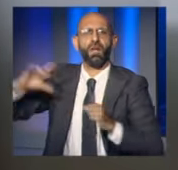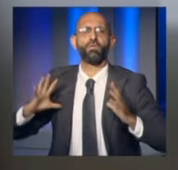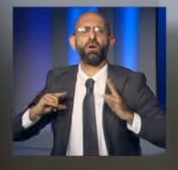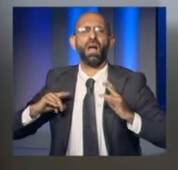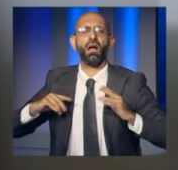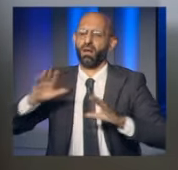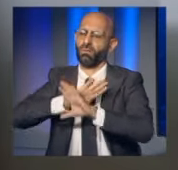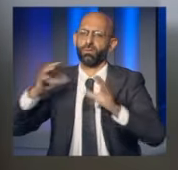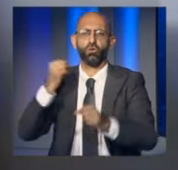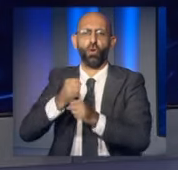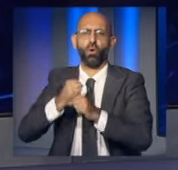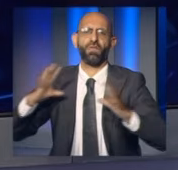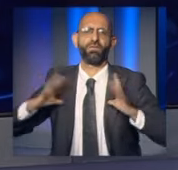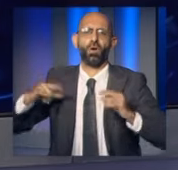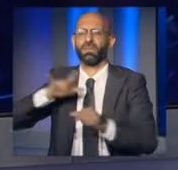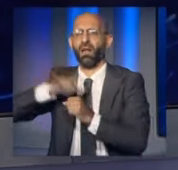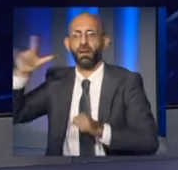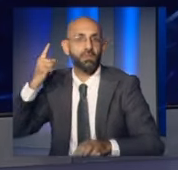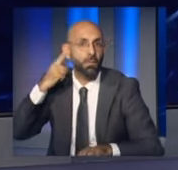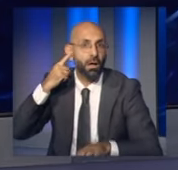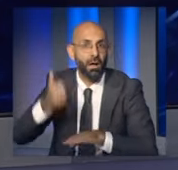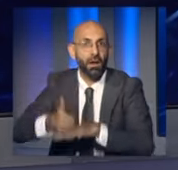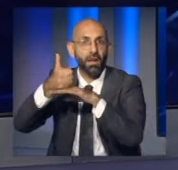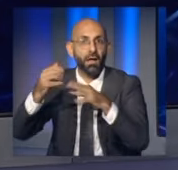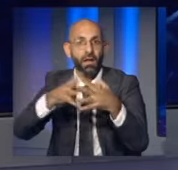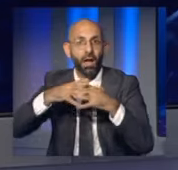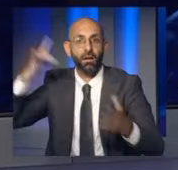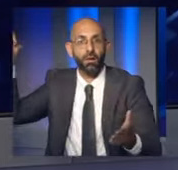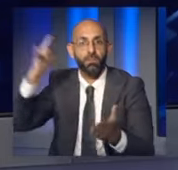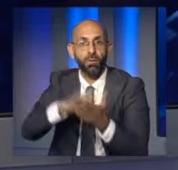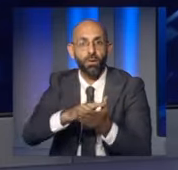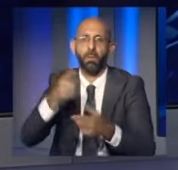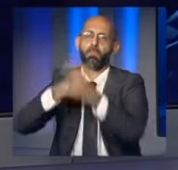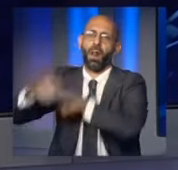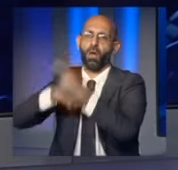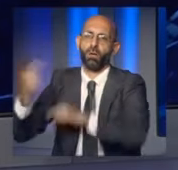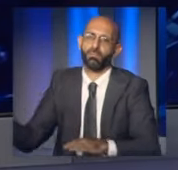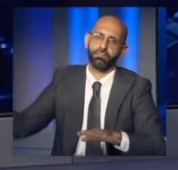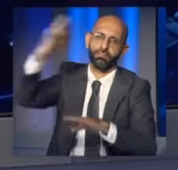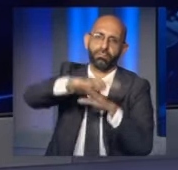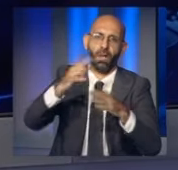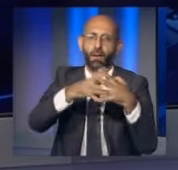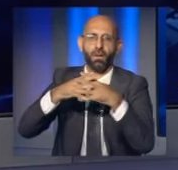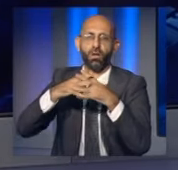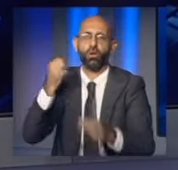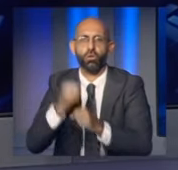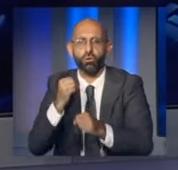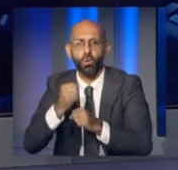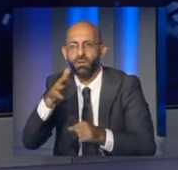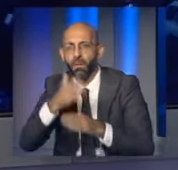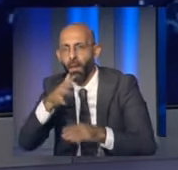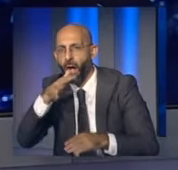الرئيس الأمريكي جو بايدن قطع إجازته وهو سيعود إلى البيت الأبيض لإحاطة عاجلة بعد